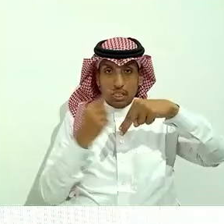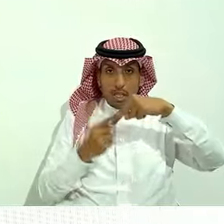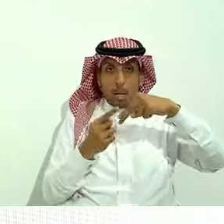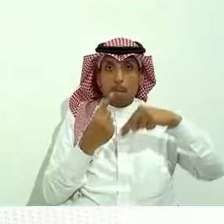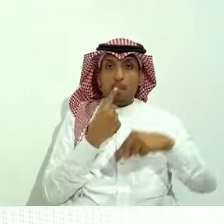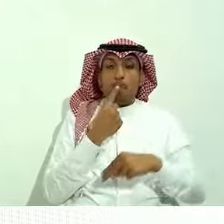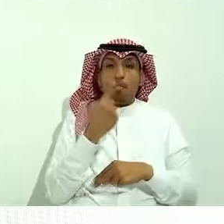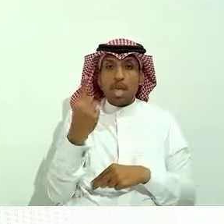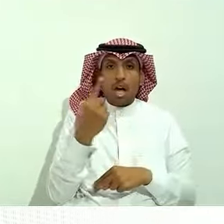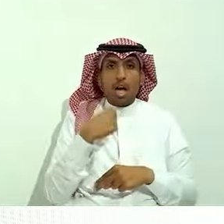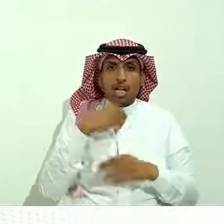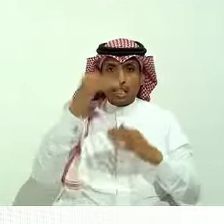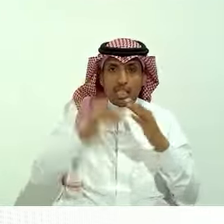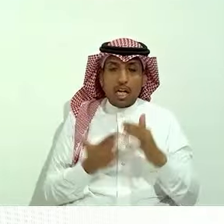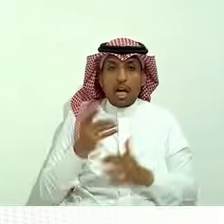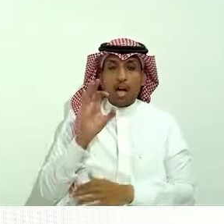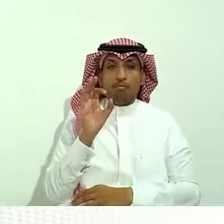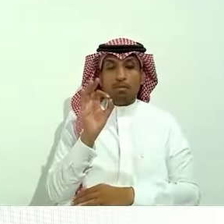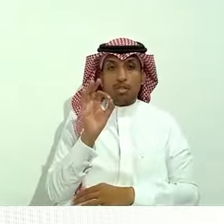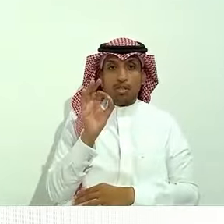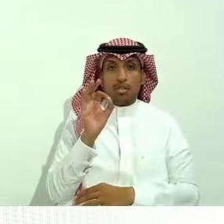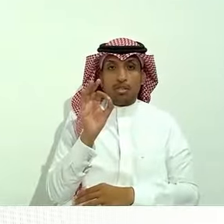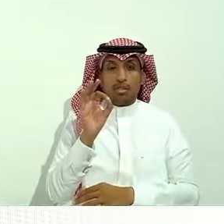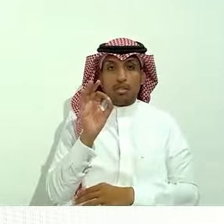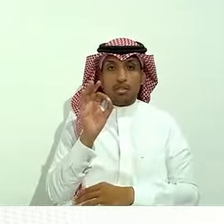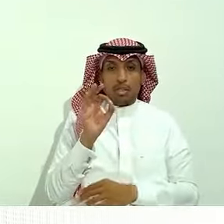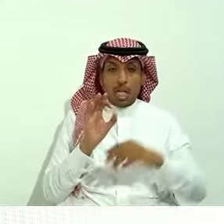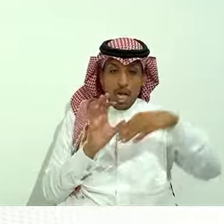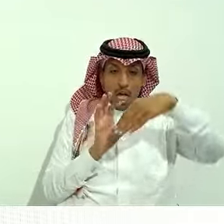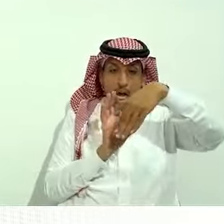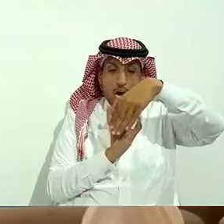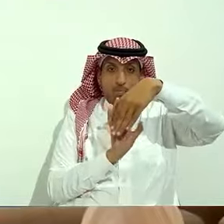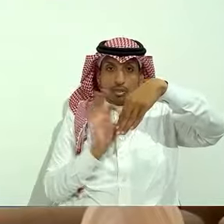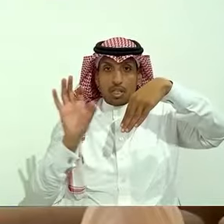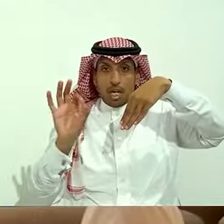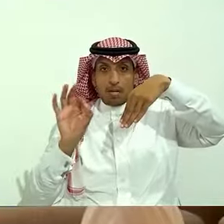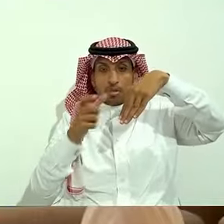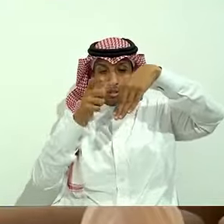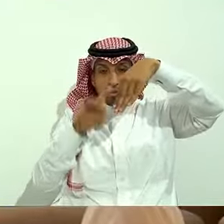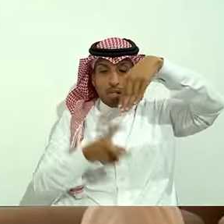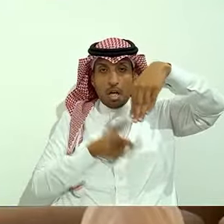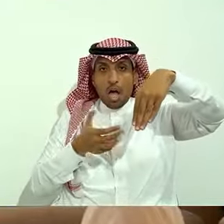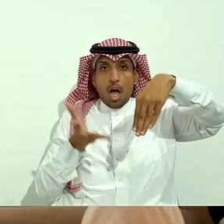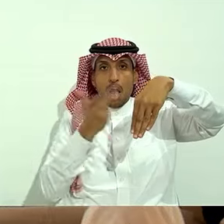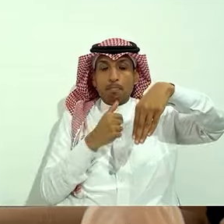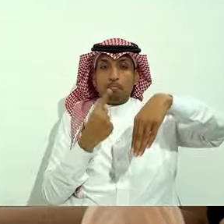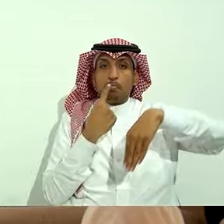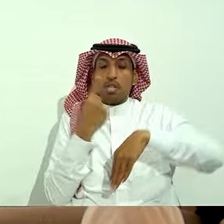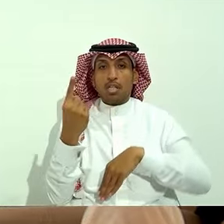تنزل 50 سنتي، ف50 من الأمام 50 من الخلف، سوت لها الذيل 100 سنتي بس.